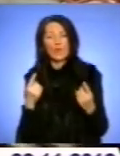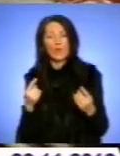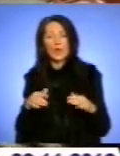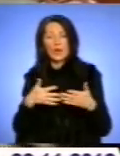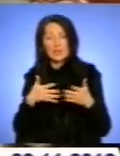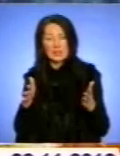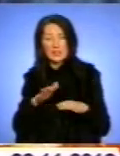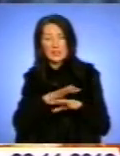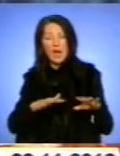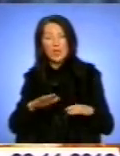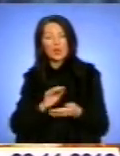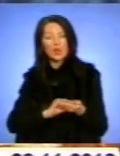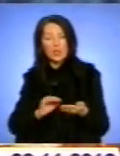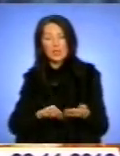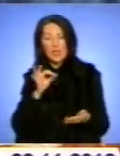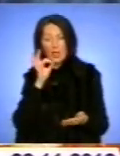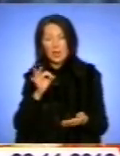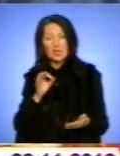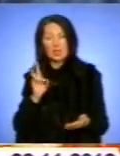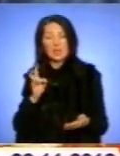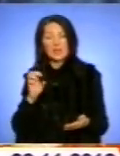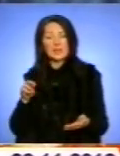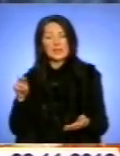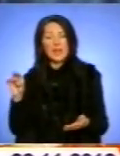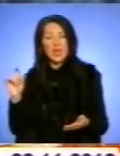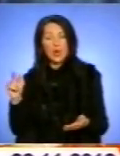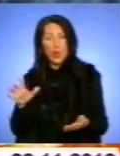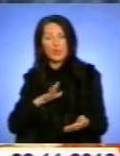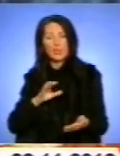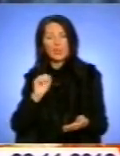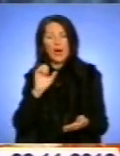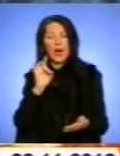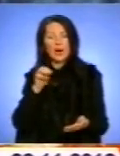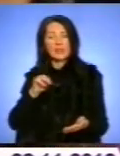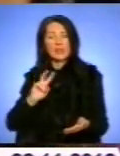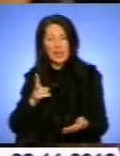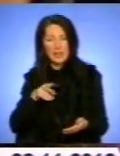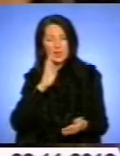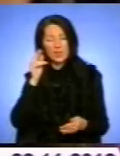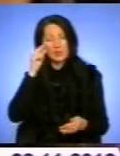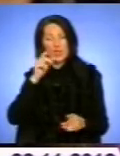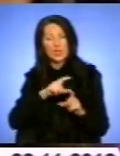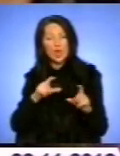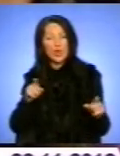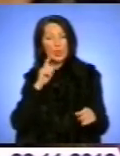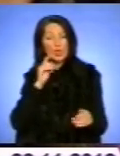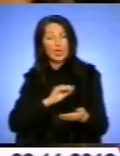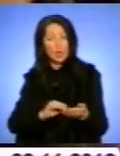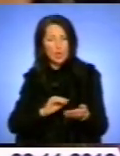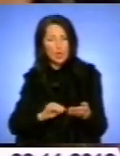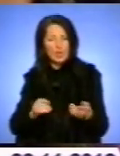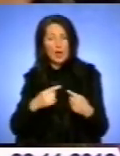журналістики, каже Наталія Станько. Перебуваючи в Артеку, Наталя навчалася в школі молодих журналістів,